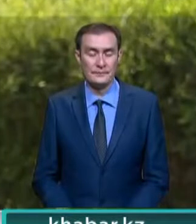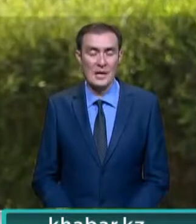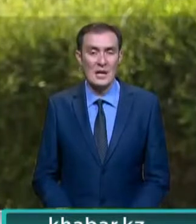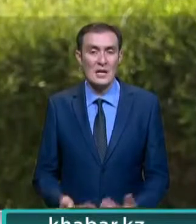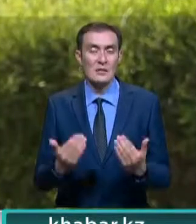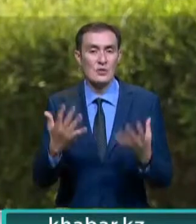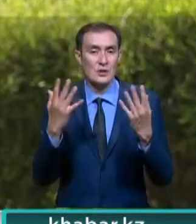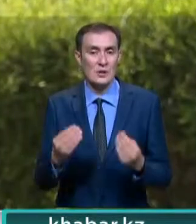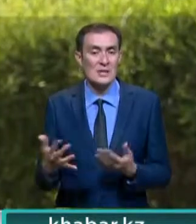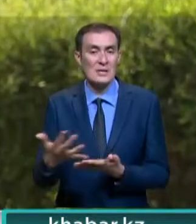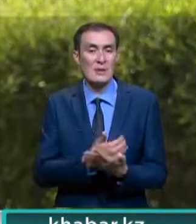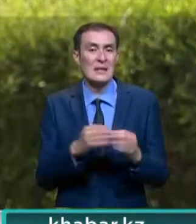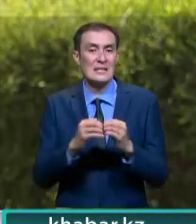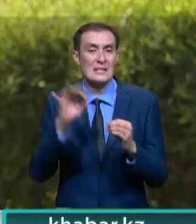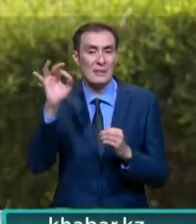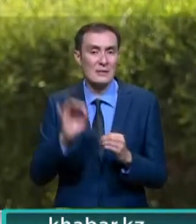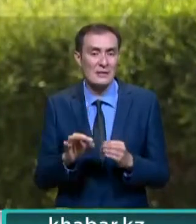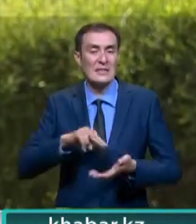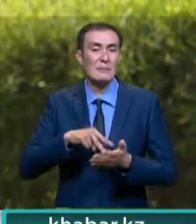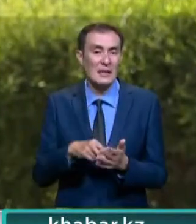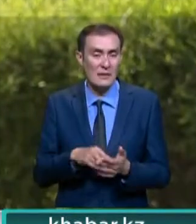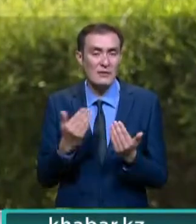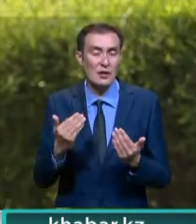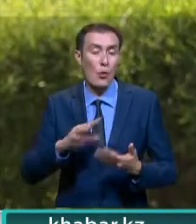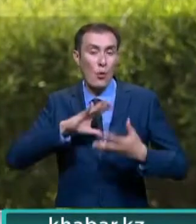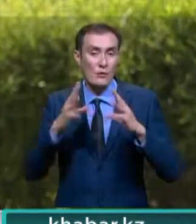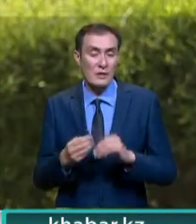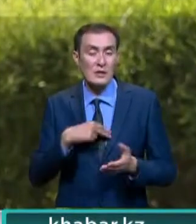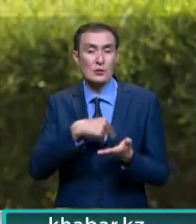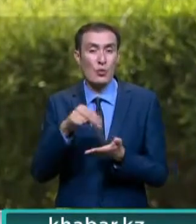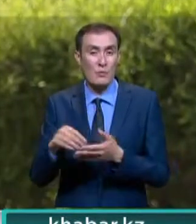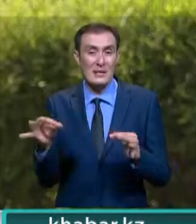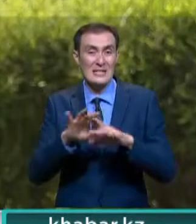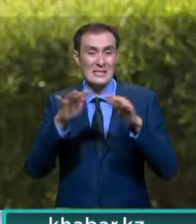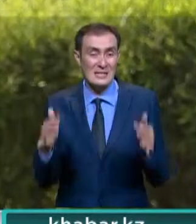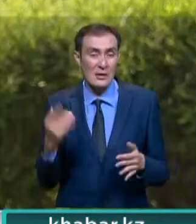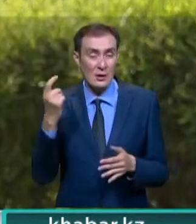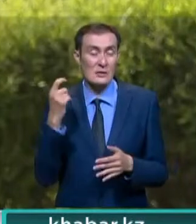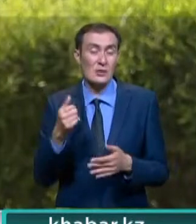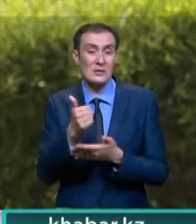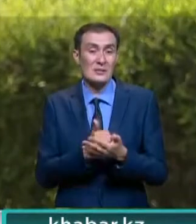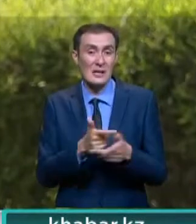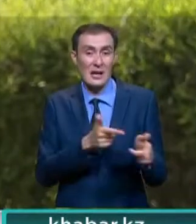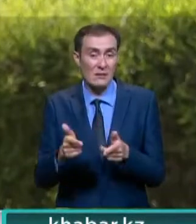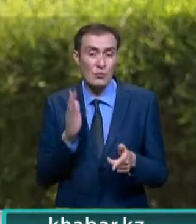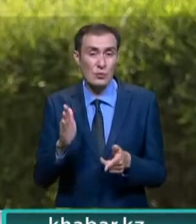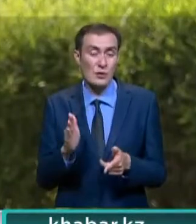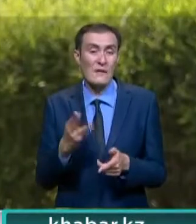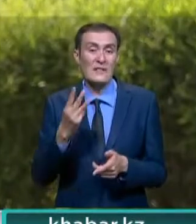На сегодняшний день собрали около 10% от запланированного объема. Если закупать сено у хозяйств, заготавливающих корма, то